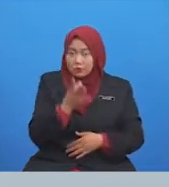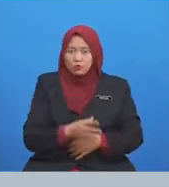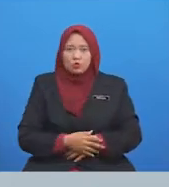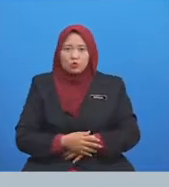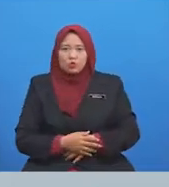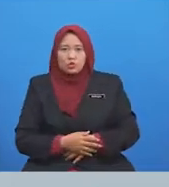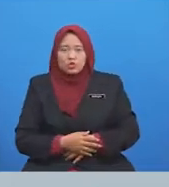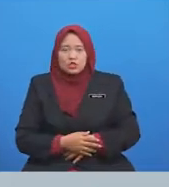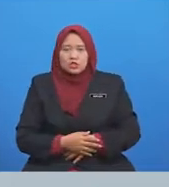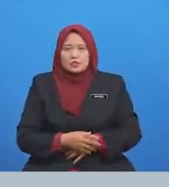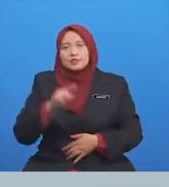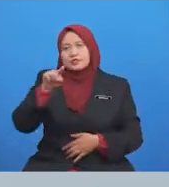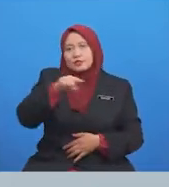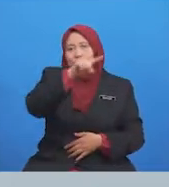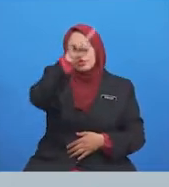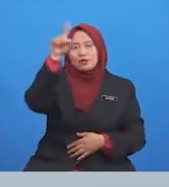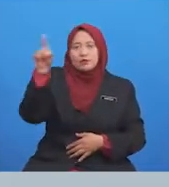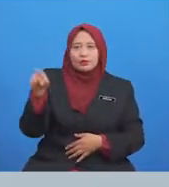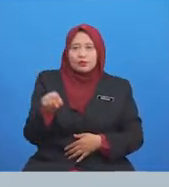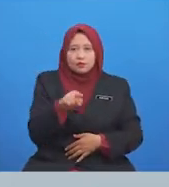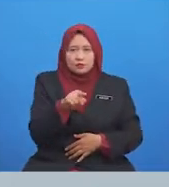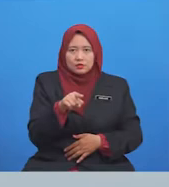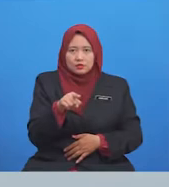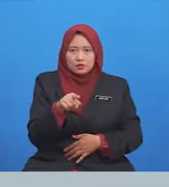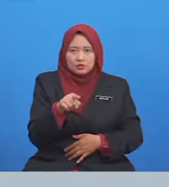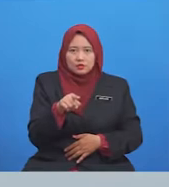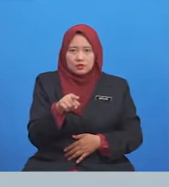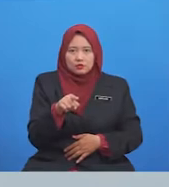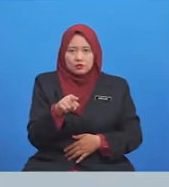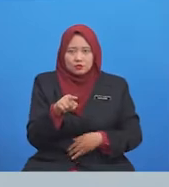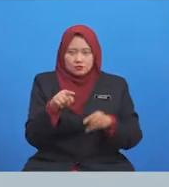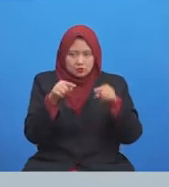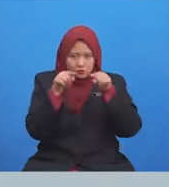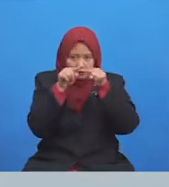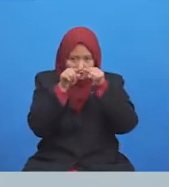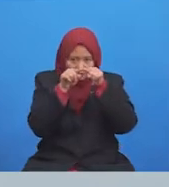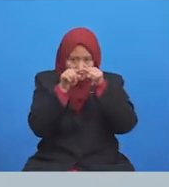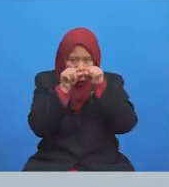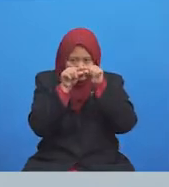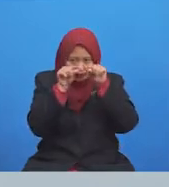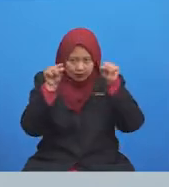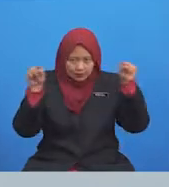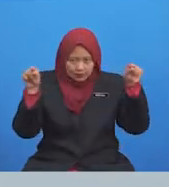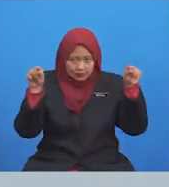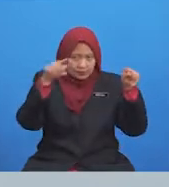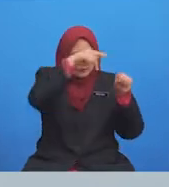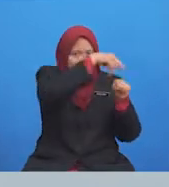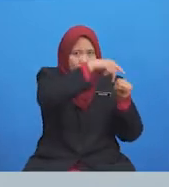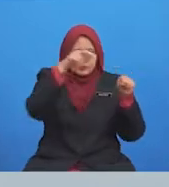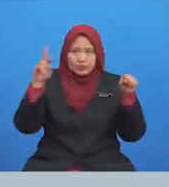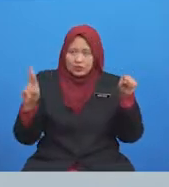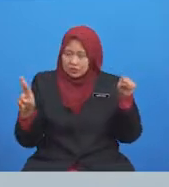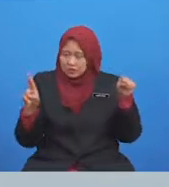Sebuah bulatan dilukis dengan bersentuhan dengan satu garis lurus PR. Ini